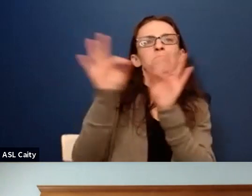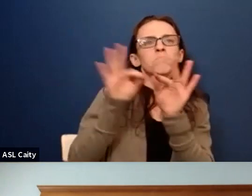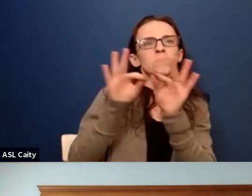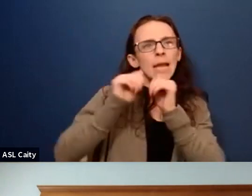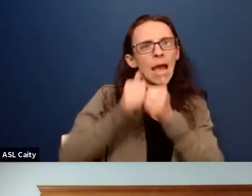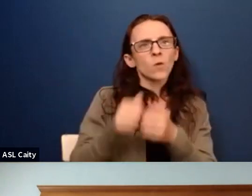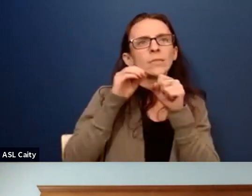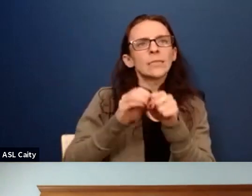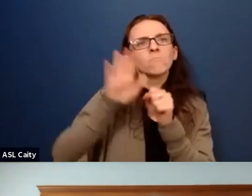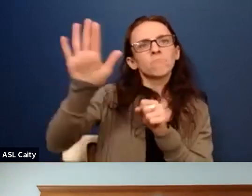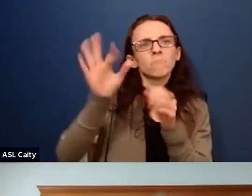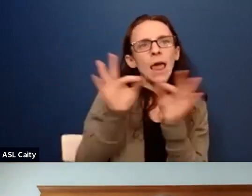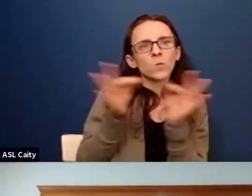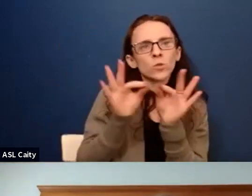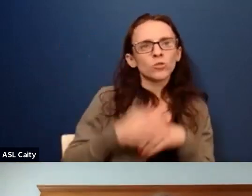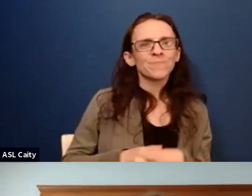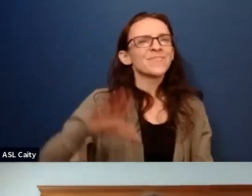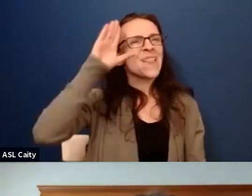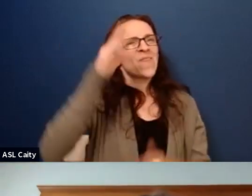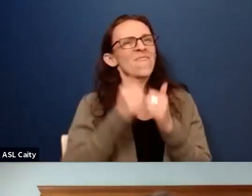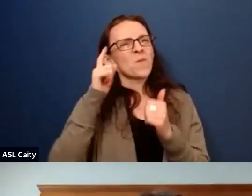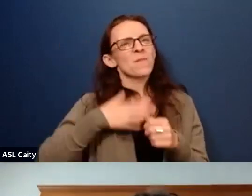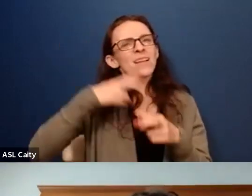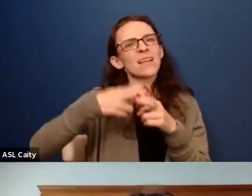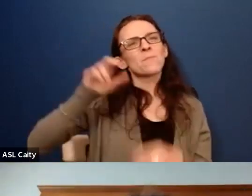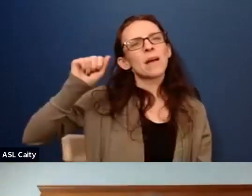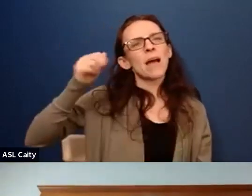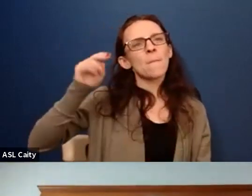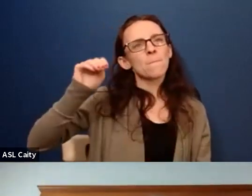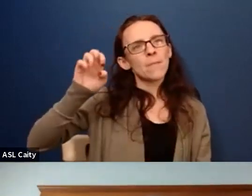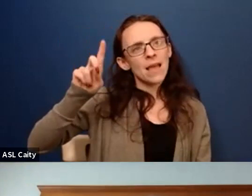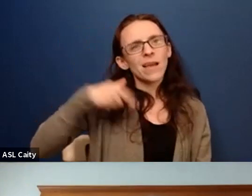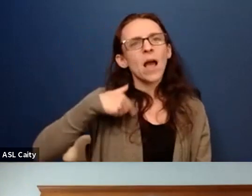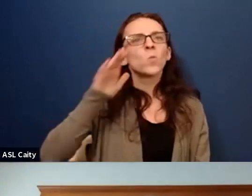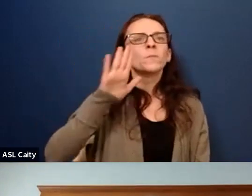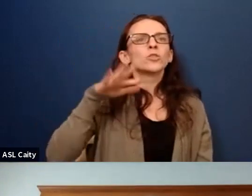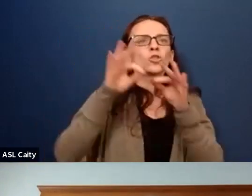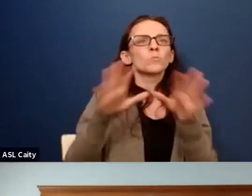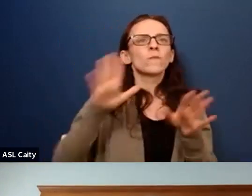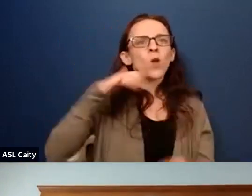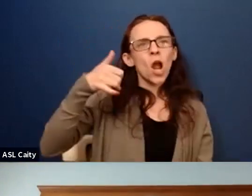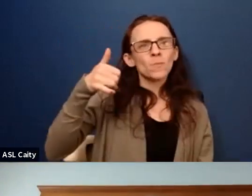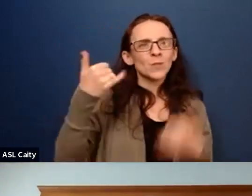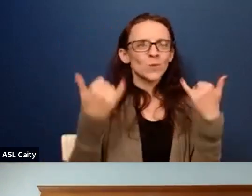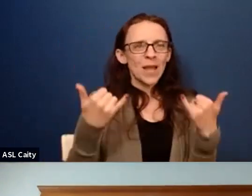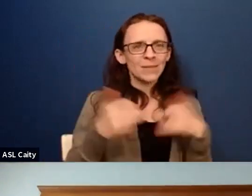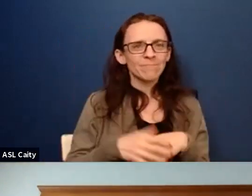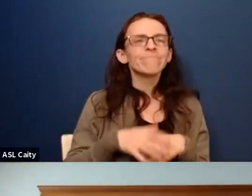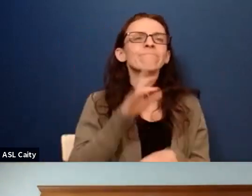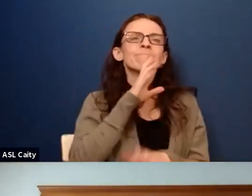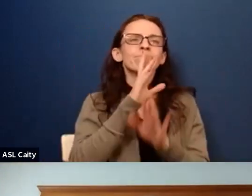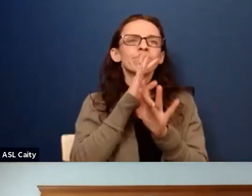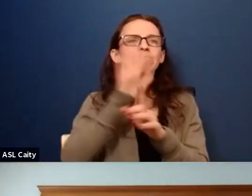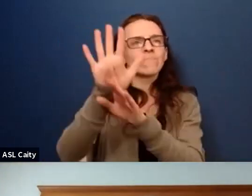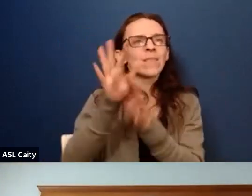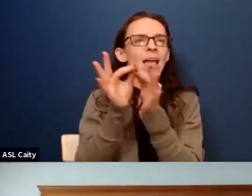Arabic. Hello, everyone. My name is Ahmed Al-Rubaye. I will be your Arabic interpreter today. مرحبا، أنا